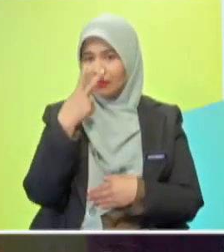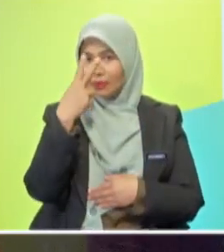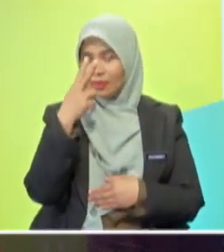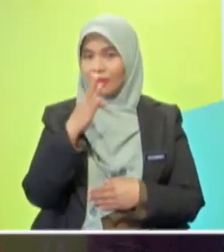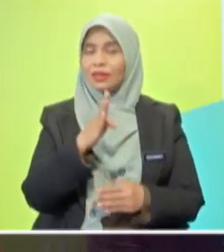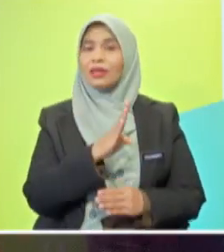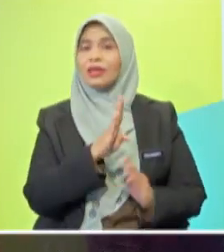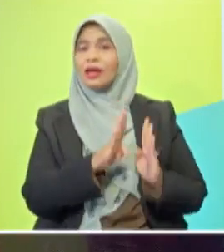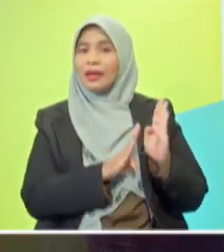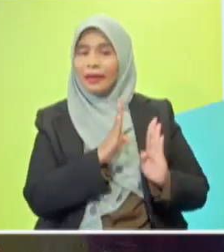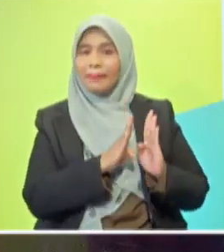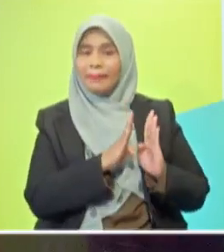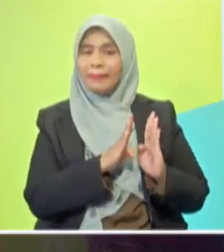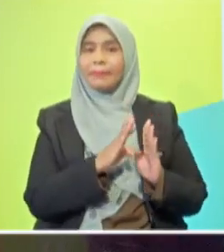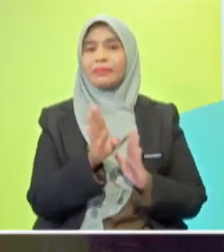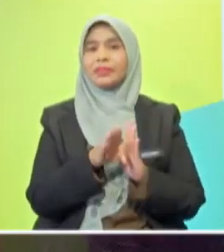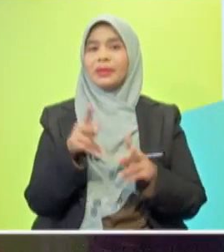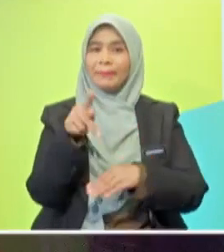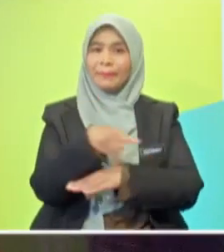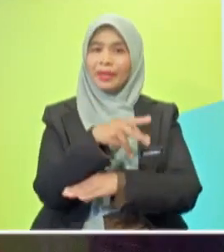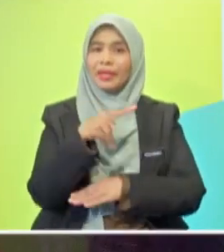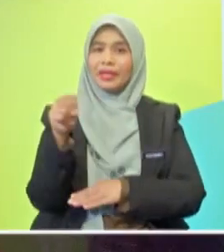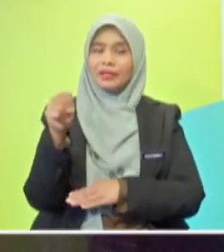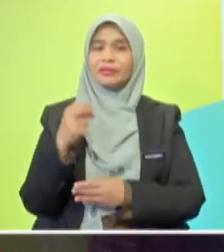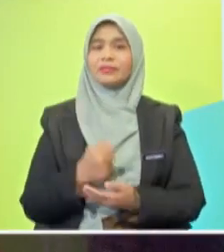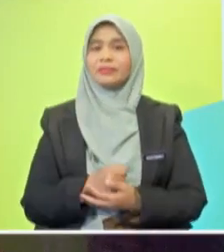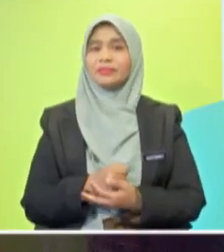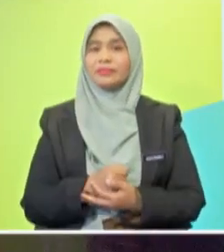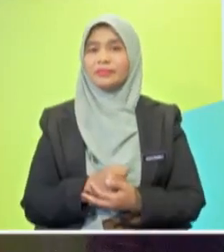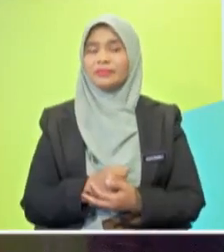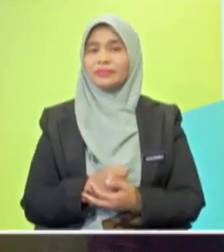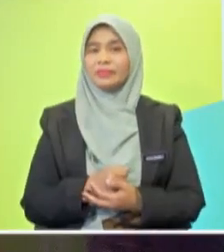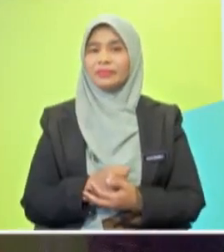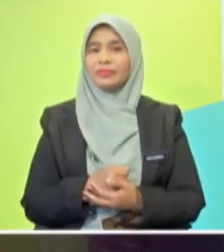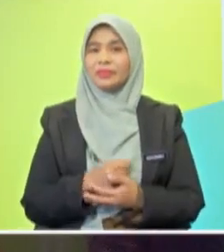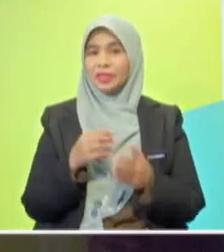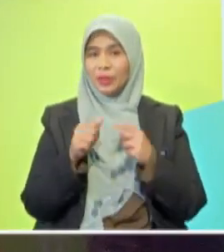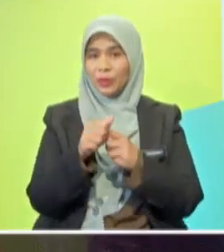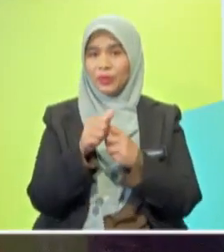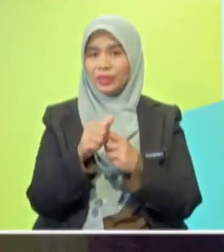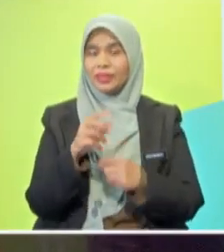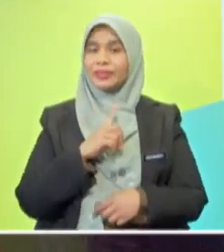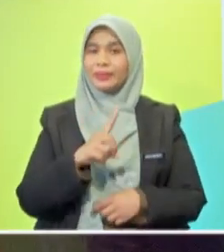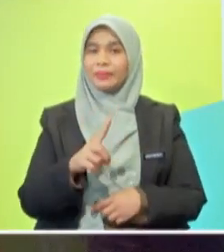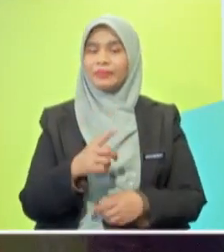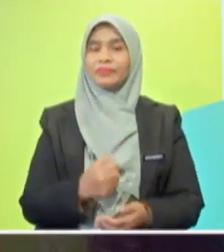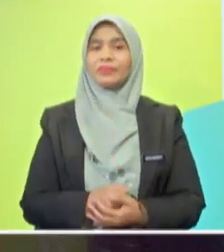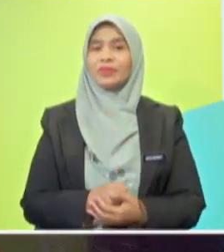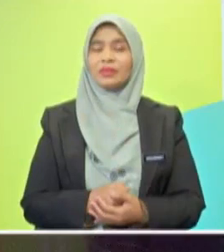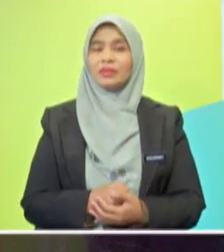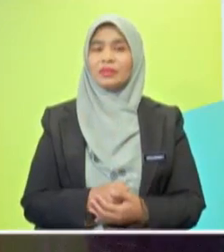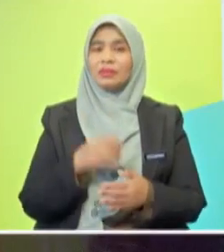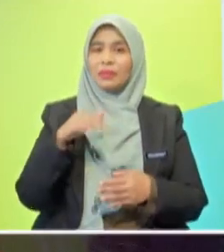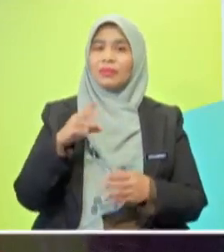adab-adab berpakaian. Okey, bagaimana adab-adab berpakaian menurut syarak? Okey, sebelum itu, Ustazah nak